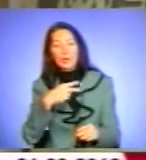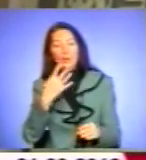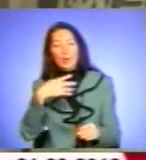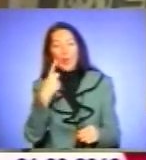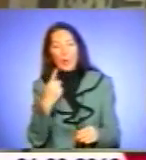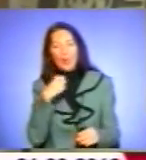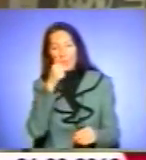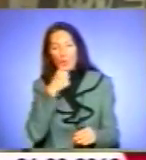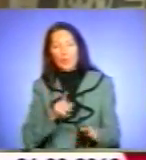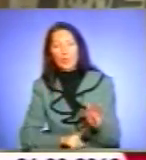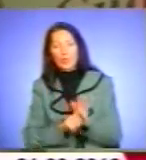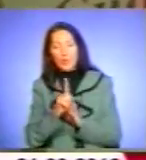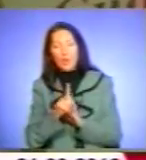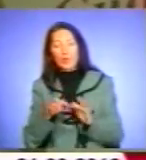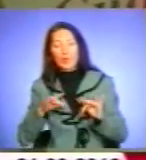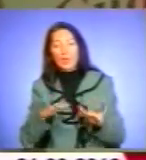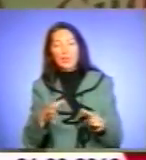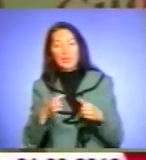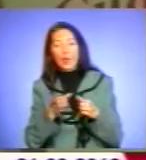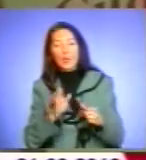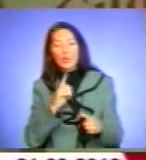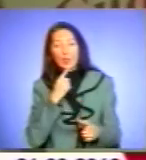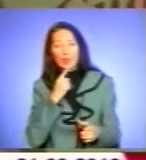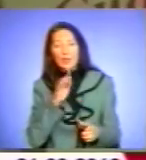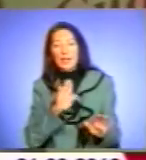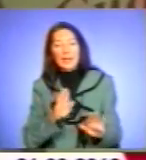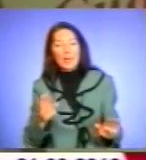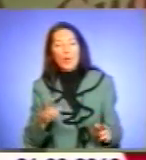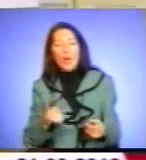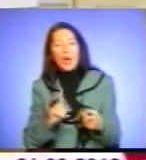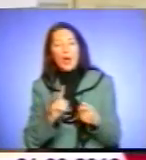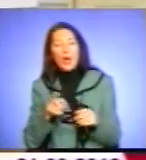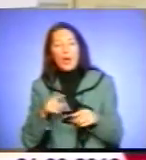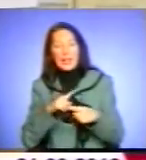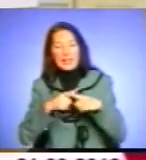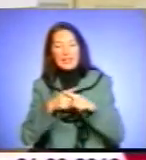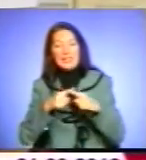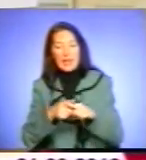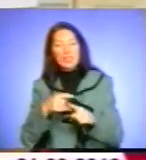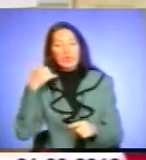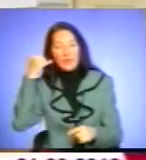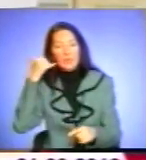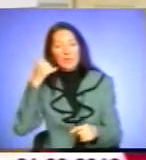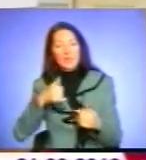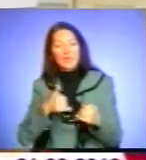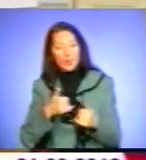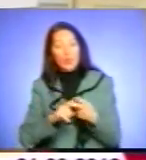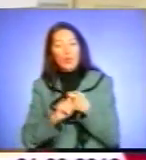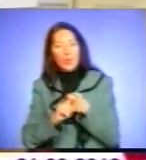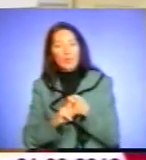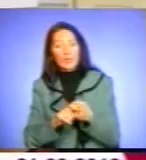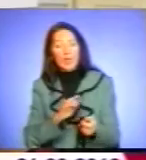загонів супроводжувалась труднощами, оскільки не було необхідних засобів зв'язку. Що розглядати на території України? Звичайно, що